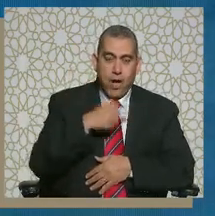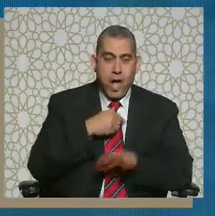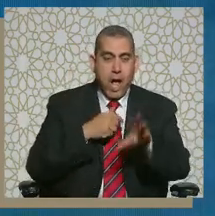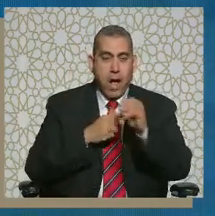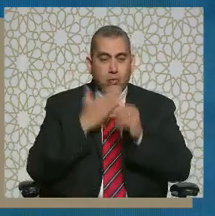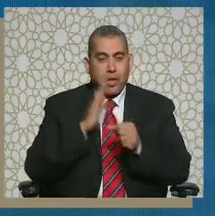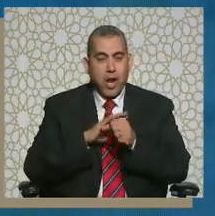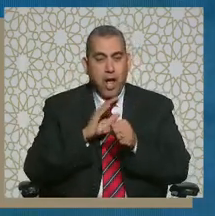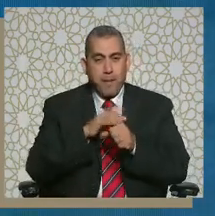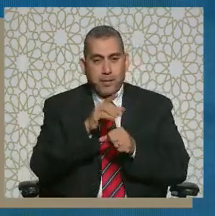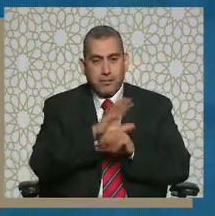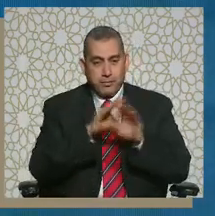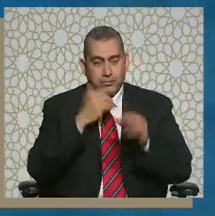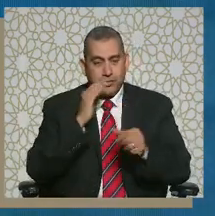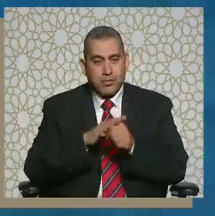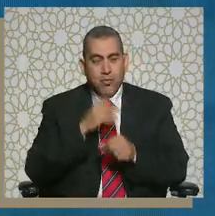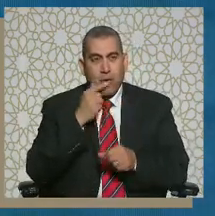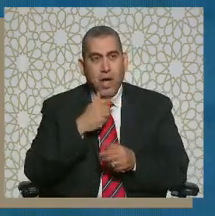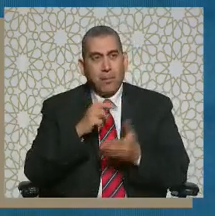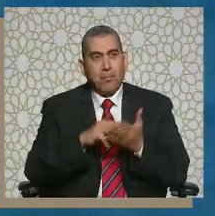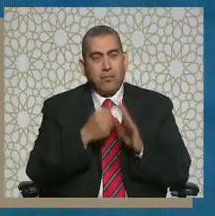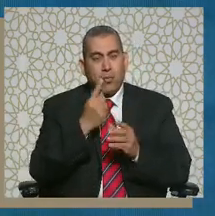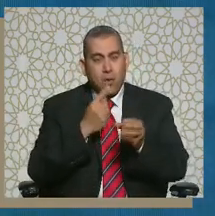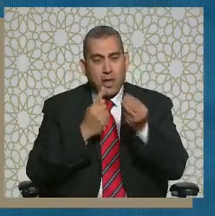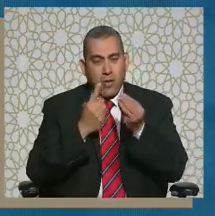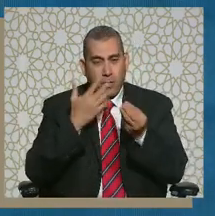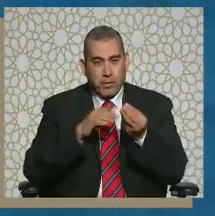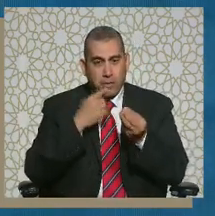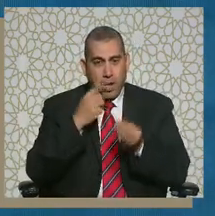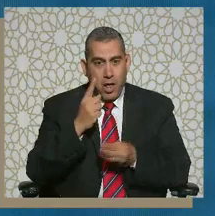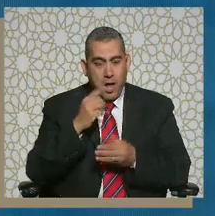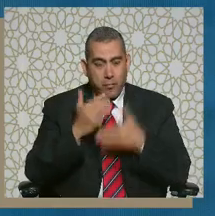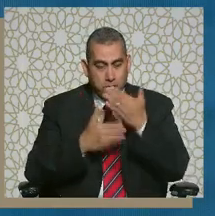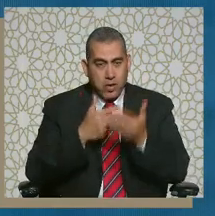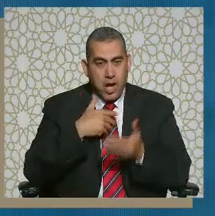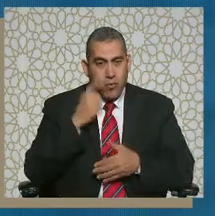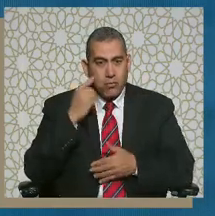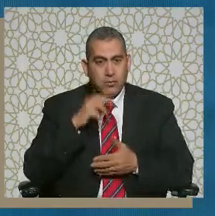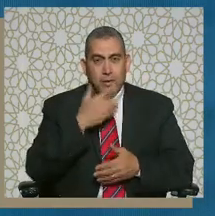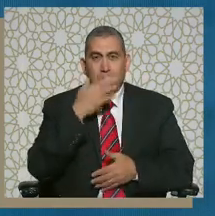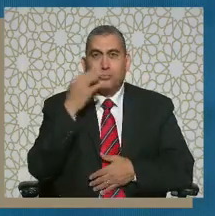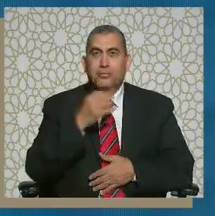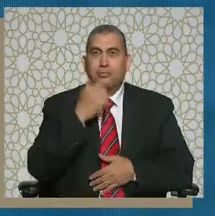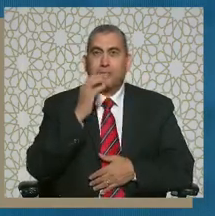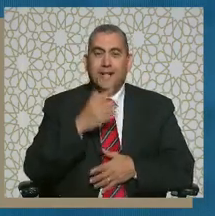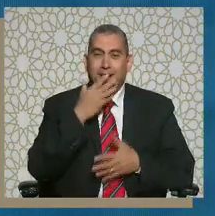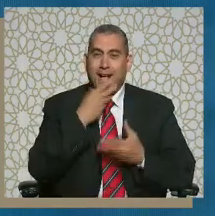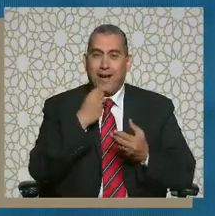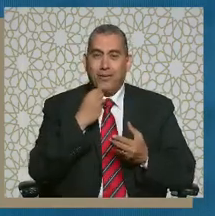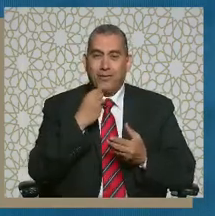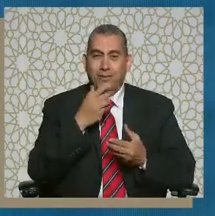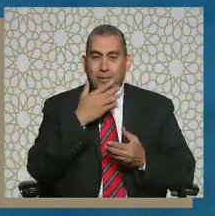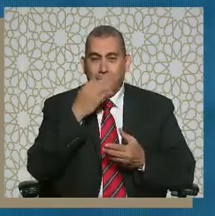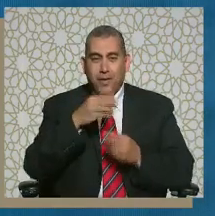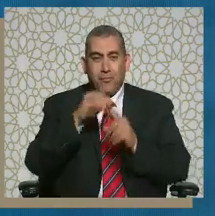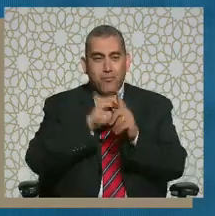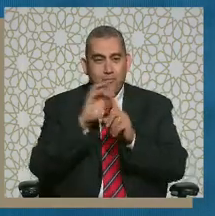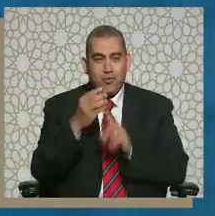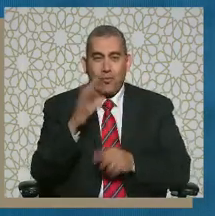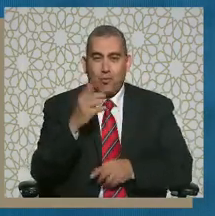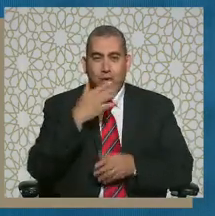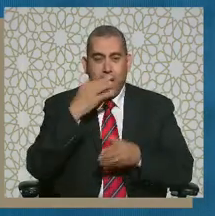اننا نخرج منه بحال ويبقى عندنا بس احنا دقنا حاجه كده زي الفواكه وزي